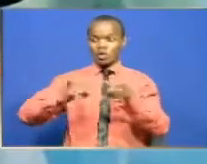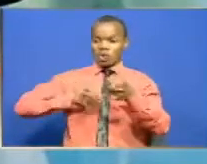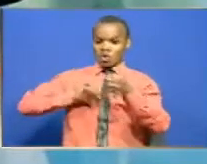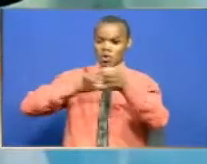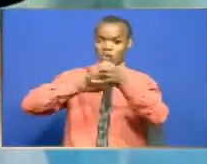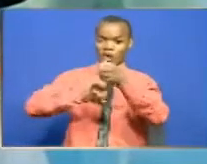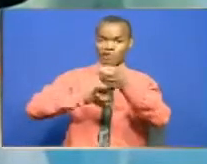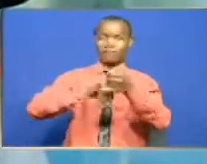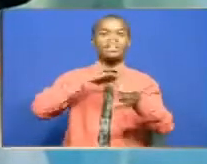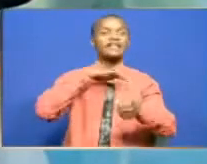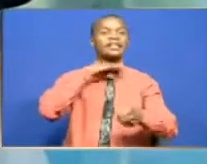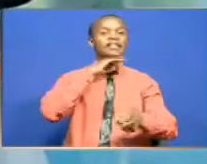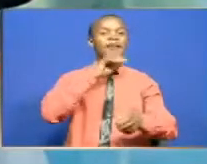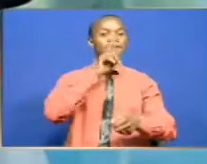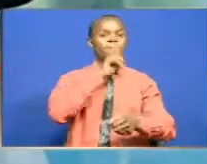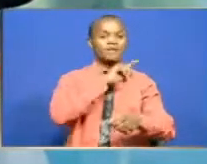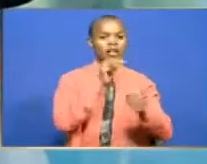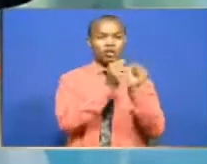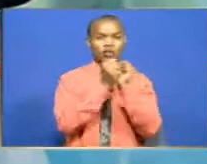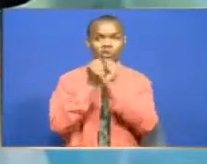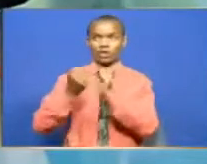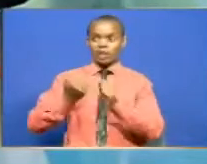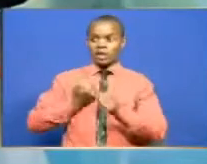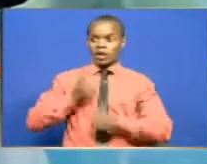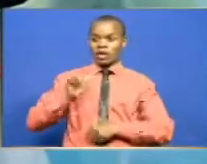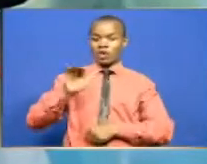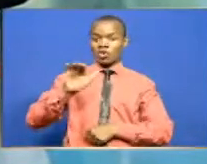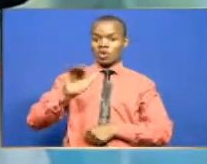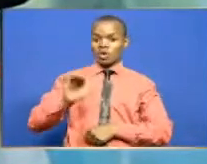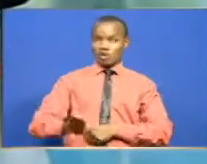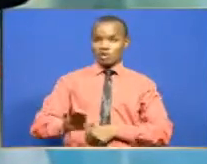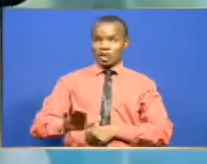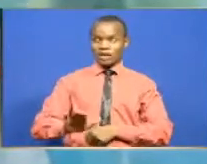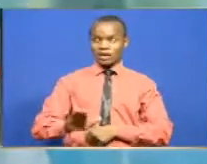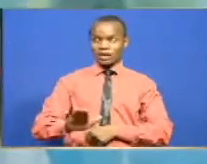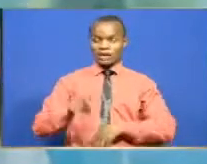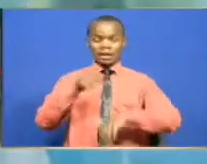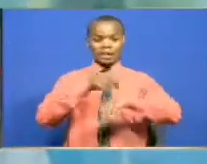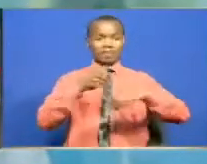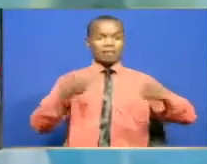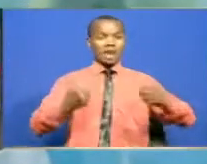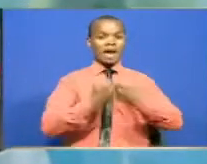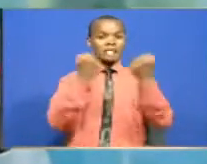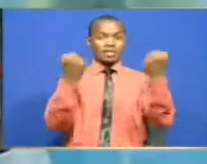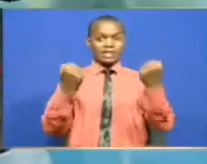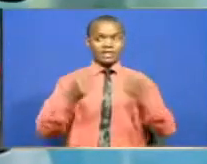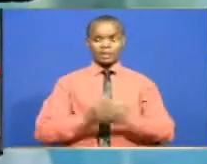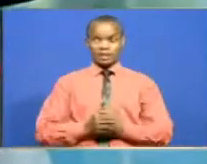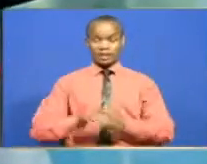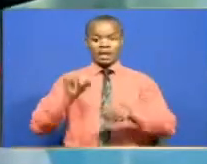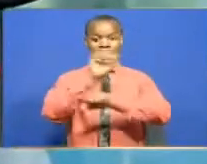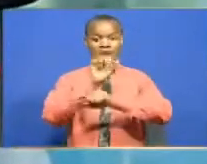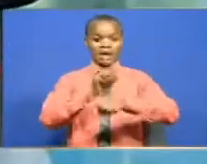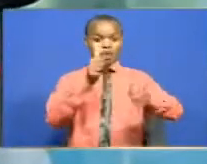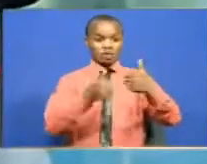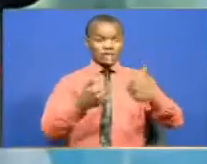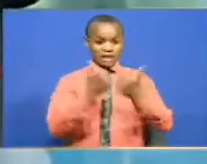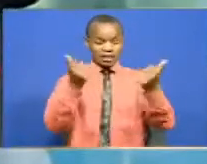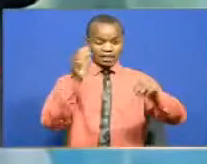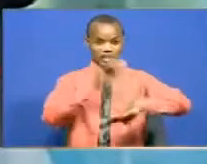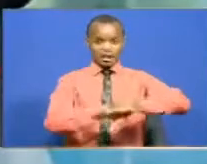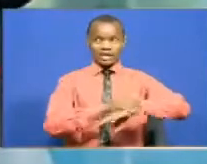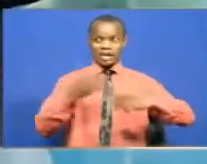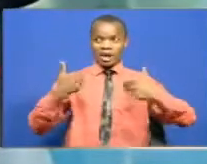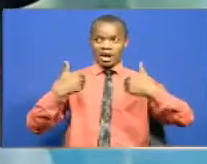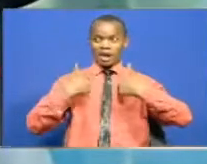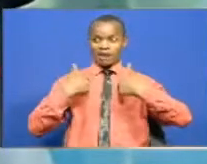Neilia pamoja na bintiye Naomi katika ajali mbaya sana ya barabarani. Na katika gari hilo ambalo lilipata ajali kulikuwa na